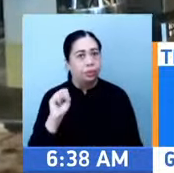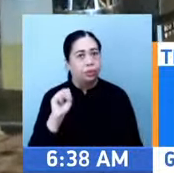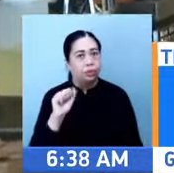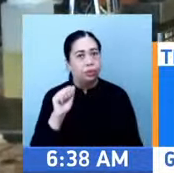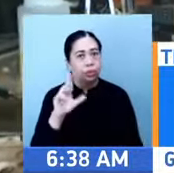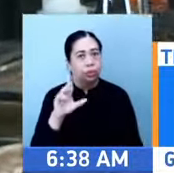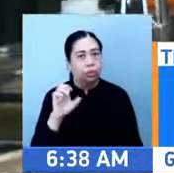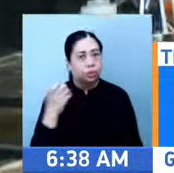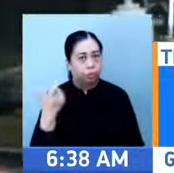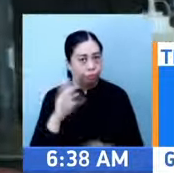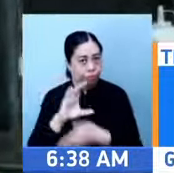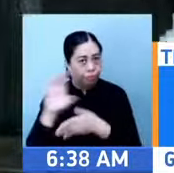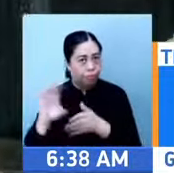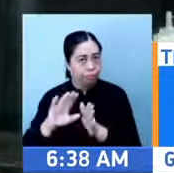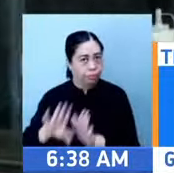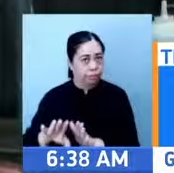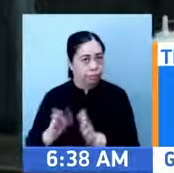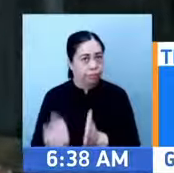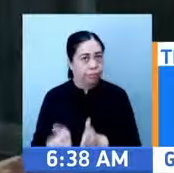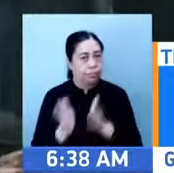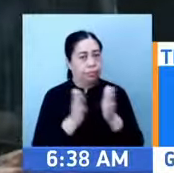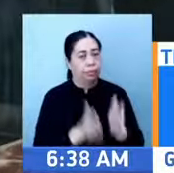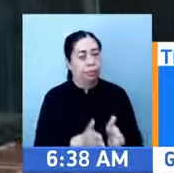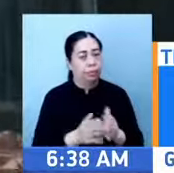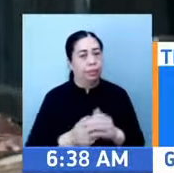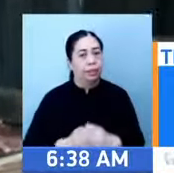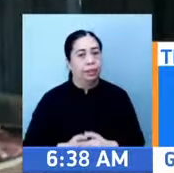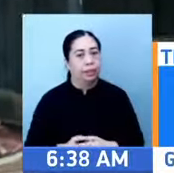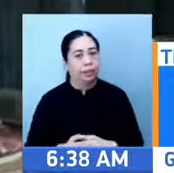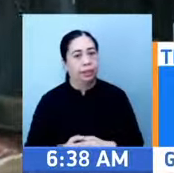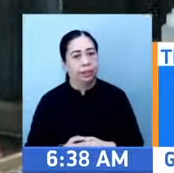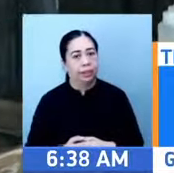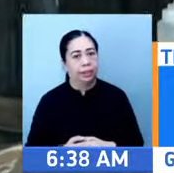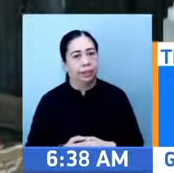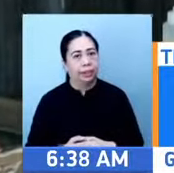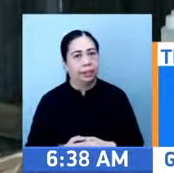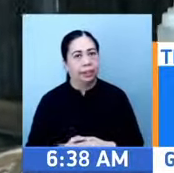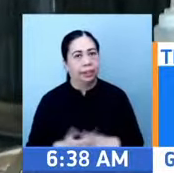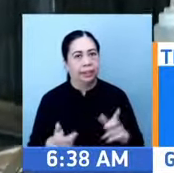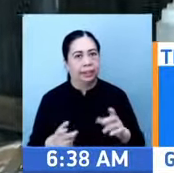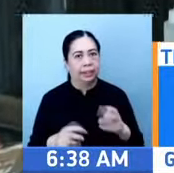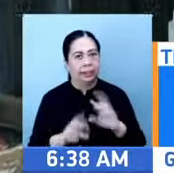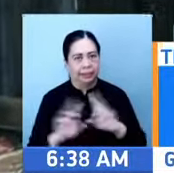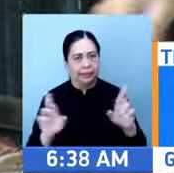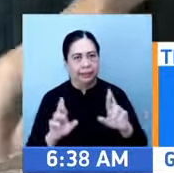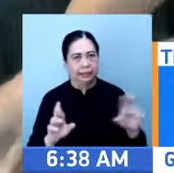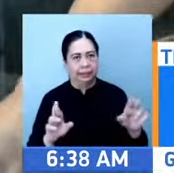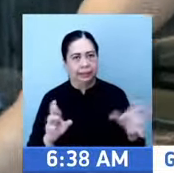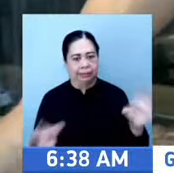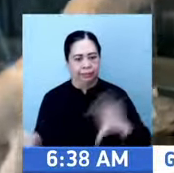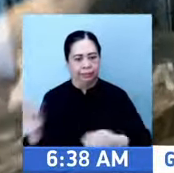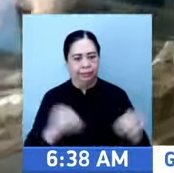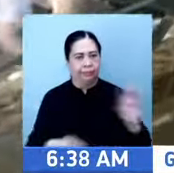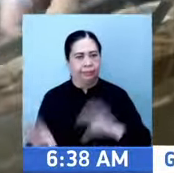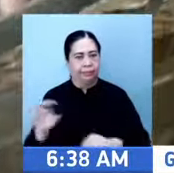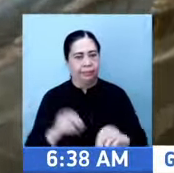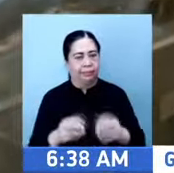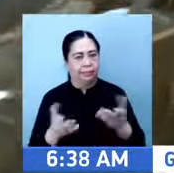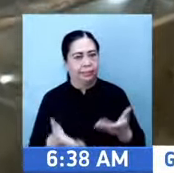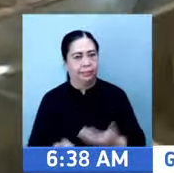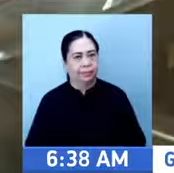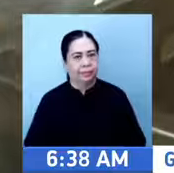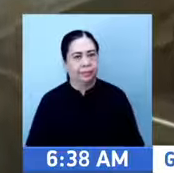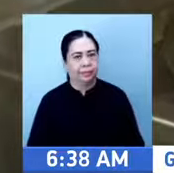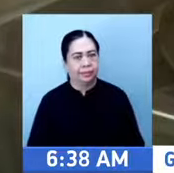Chef. Dito what? Naman tayo sa pinaka, kumbaga, assembly na. Yes, ng Chef. Putahin natin. So, we have here yung ating